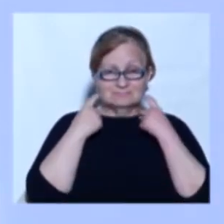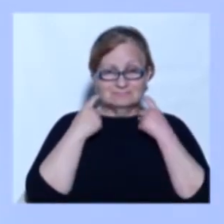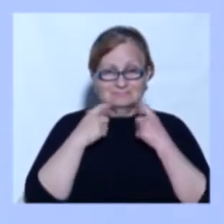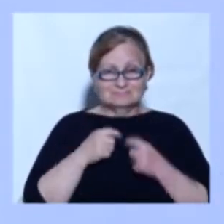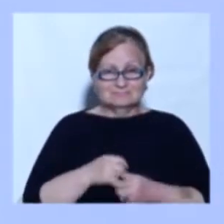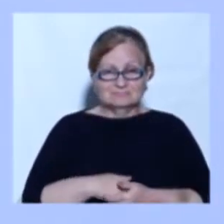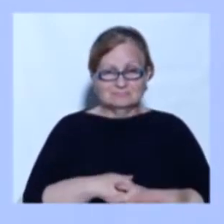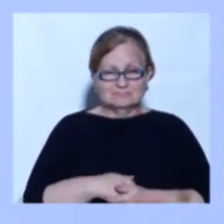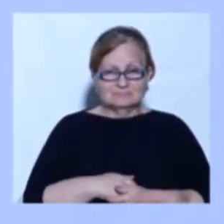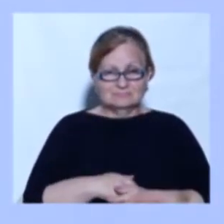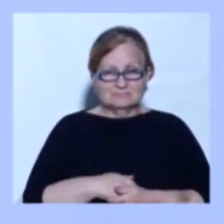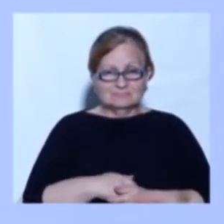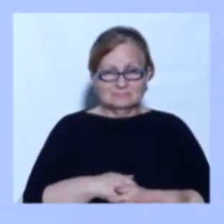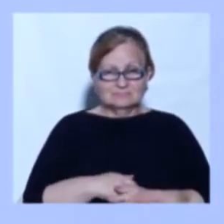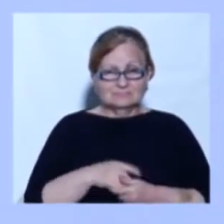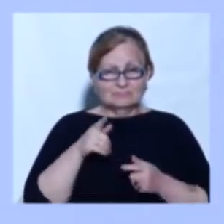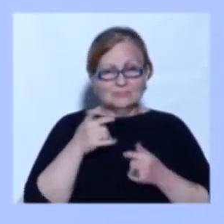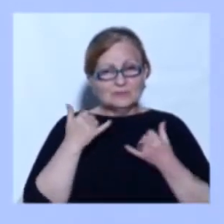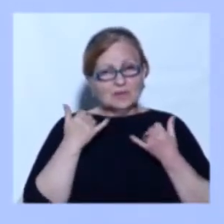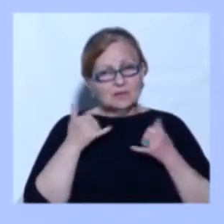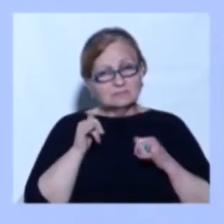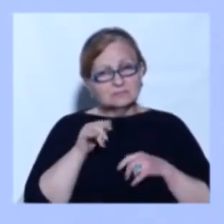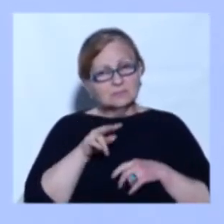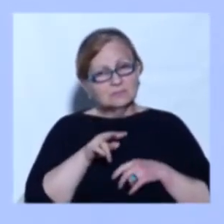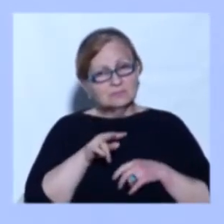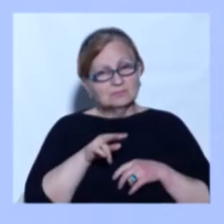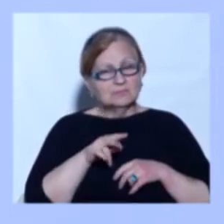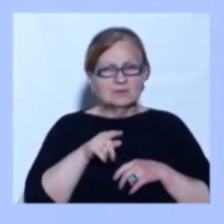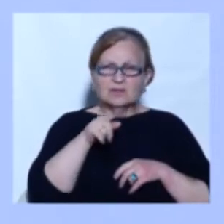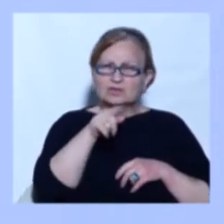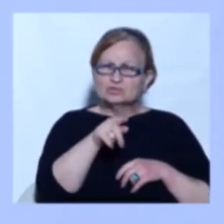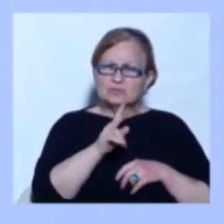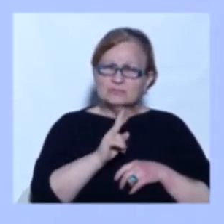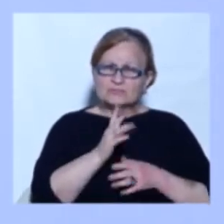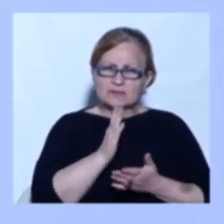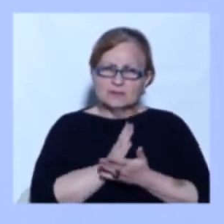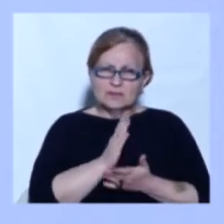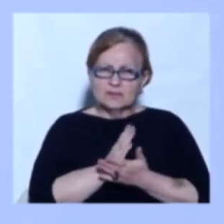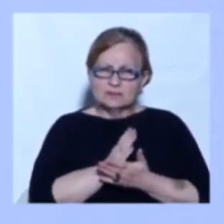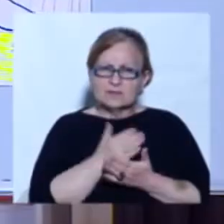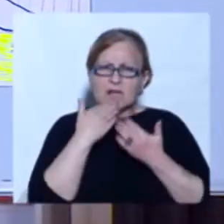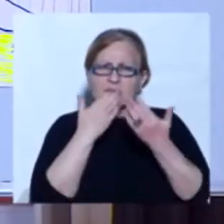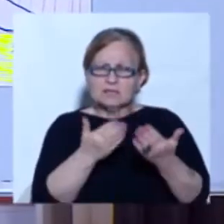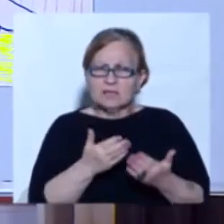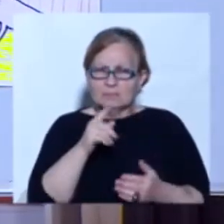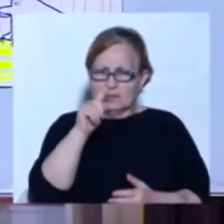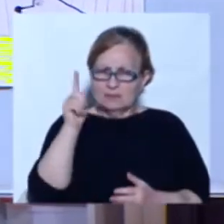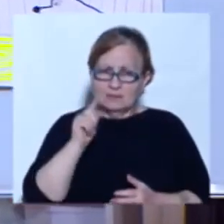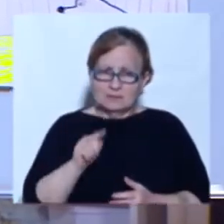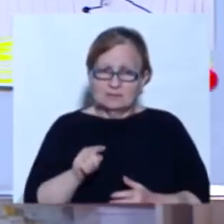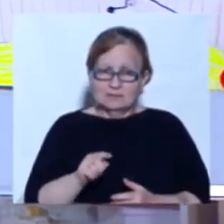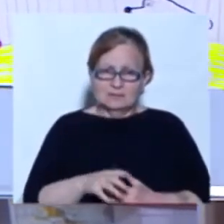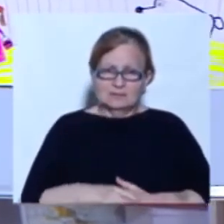სწორად. Დავაკვირდეთ, გაკურვებული სახე აქვს. Შენ ვინ ხარ? Კითხვის ნიშნებია, რადგან